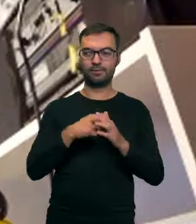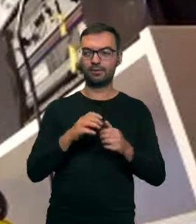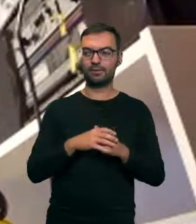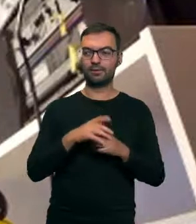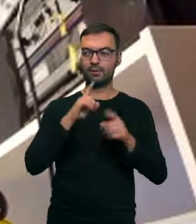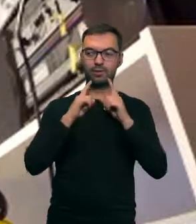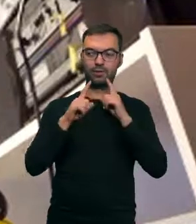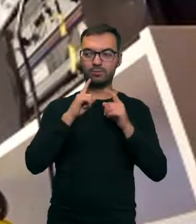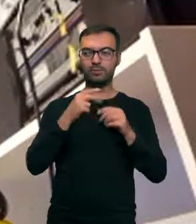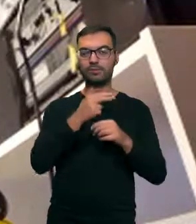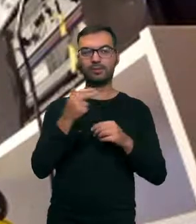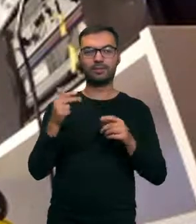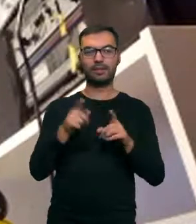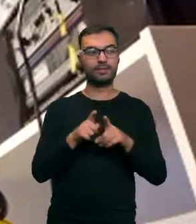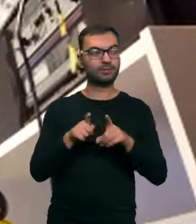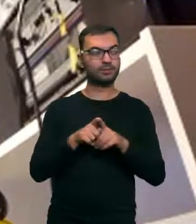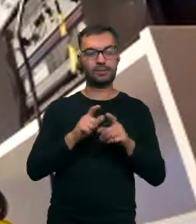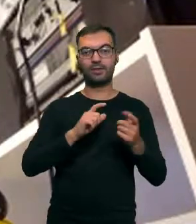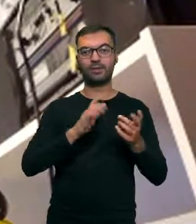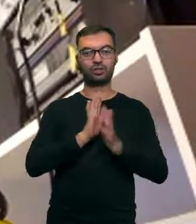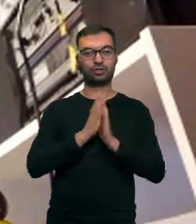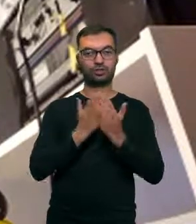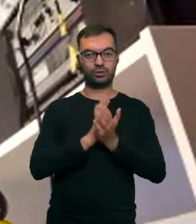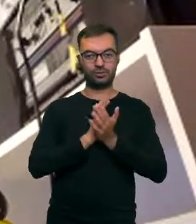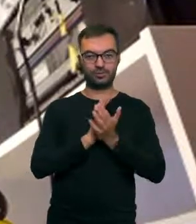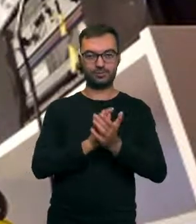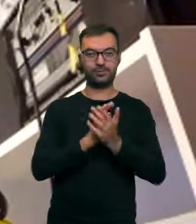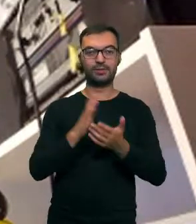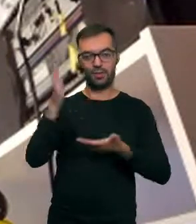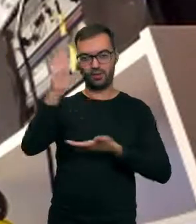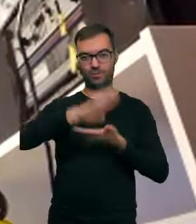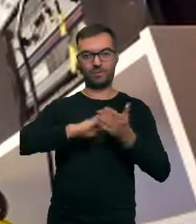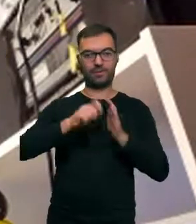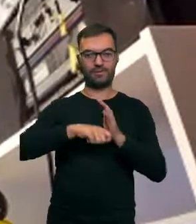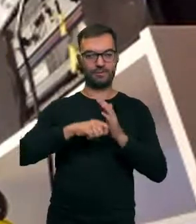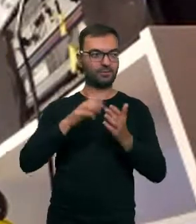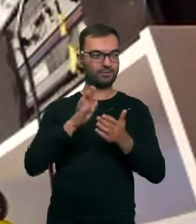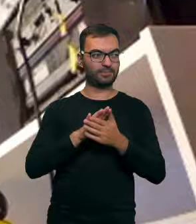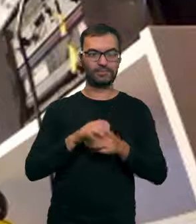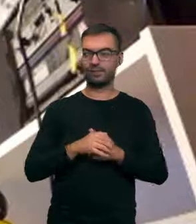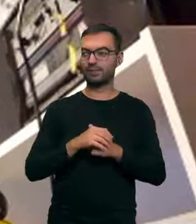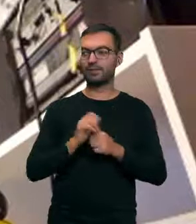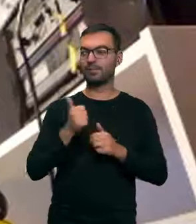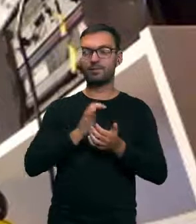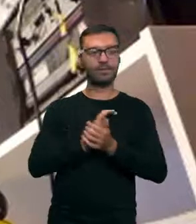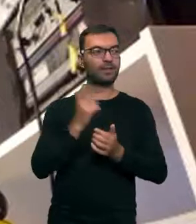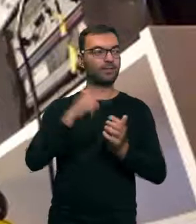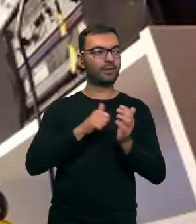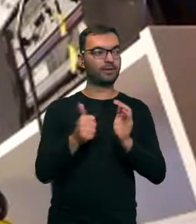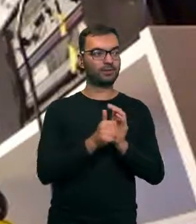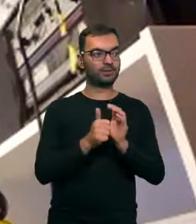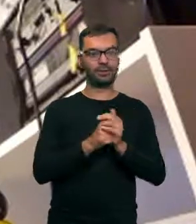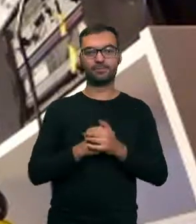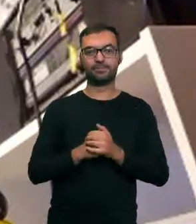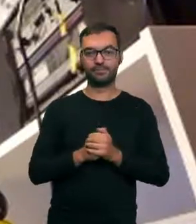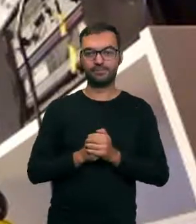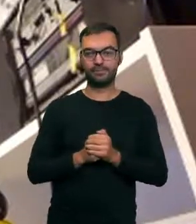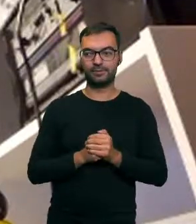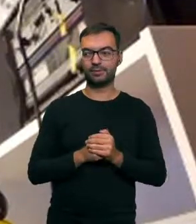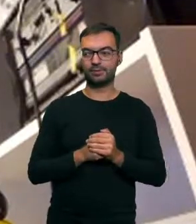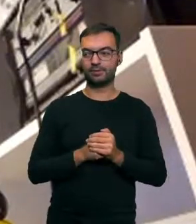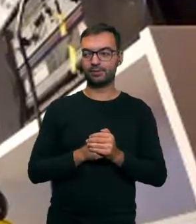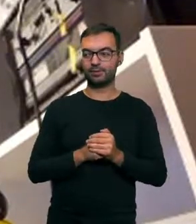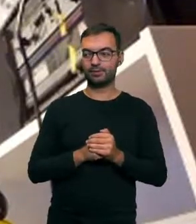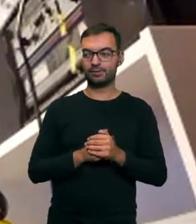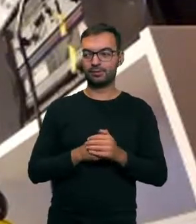rozmawiamy także o tym wydaniu książki z filmową okładką. Pierwsze wydanie to 2016 rok. I ponieważ tutaj się i